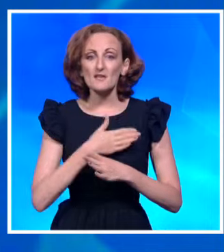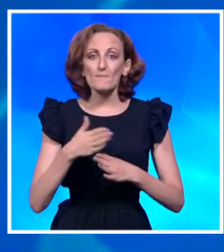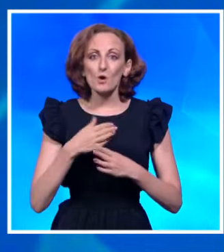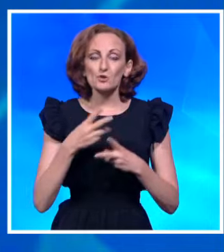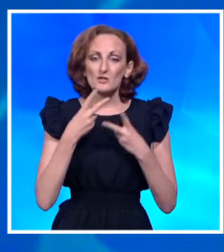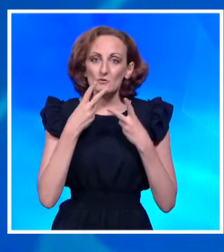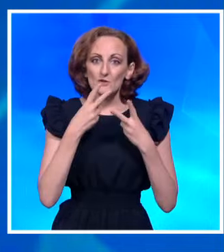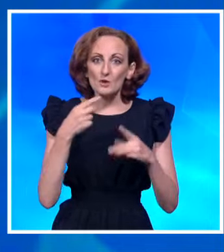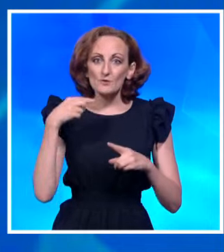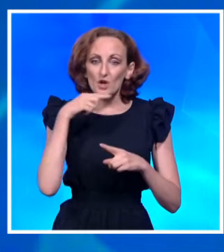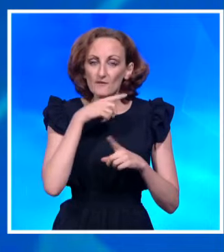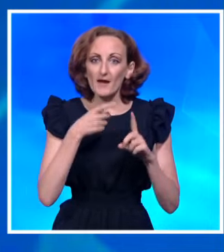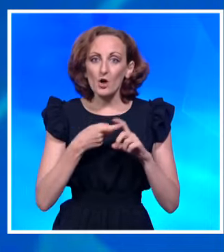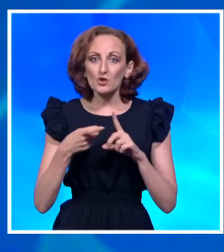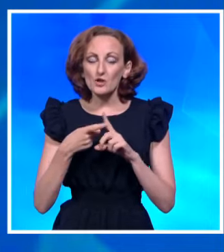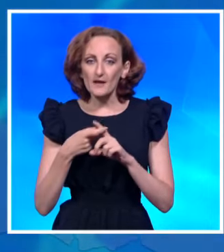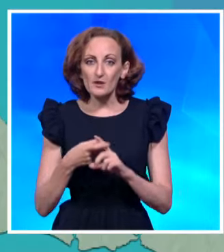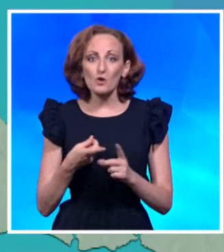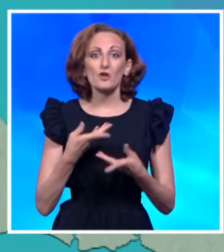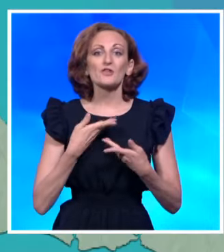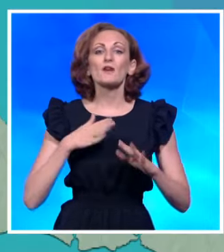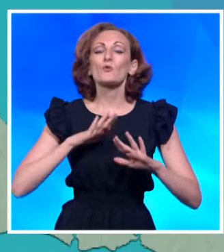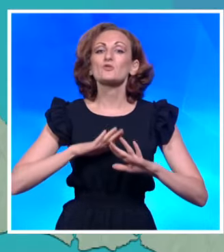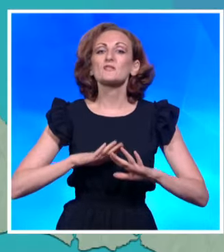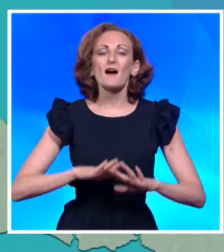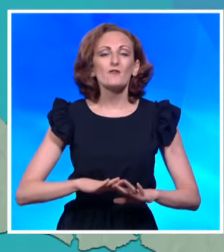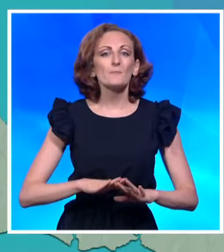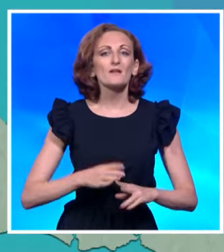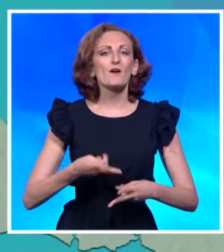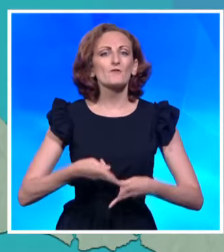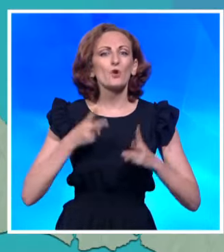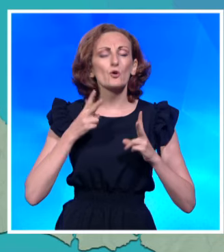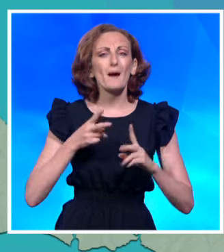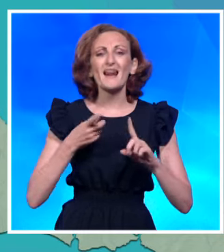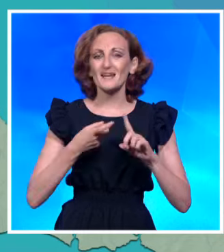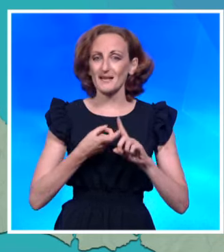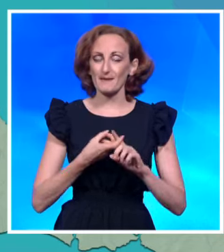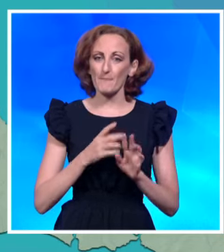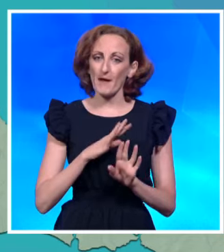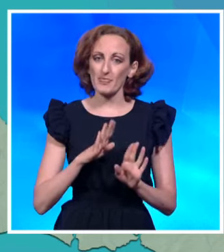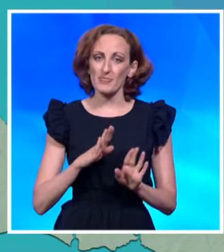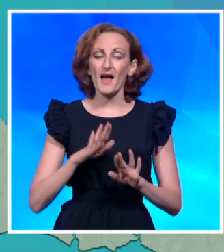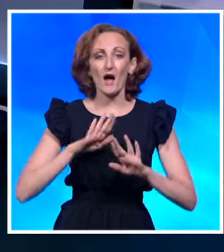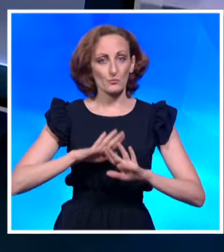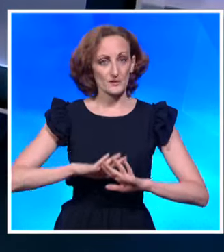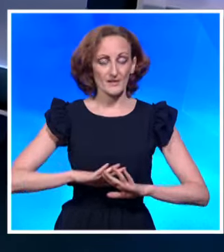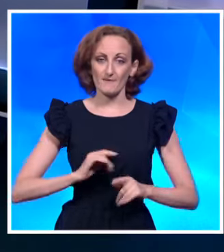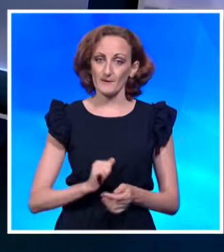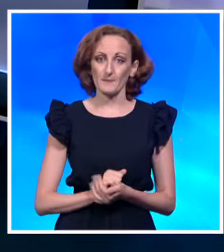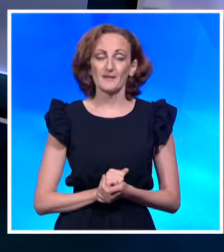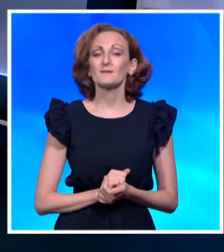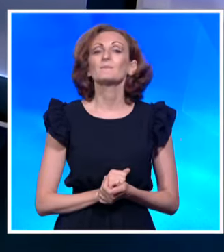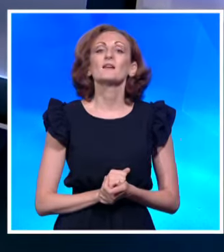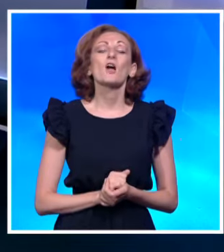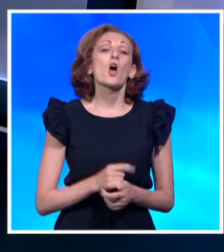така картата. Ние оставаме ли все още в този умерен климатичен пояс? Да, оставаме в този умерен климатичен пояс.